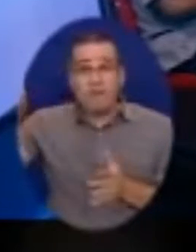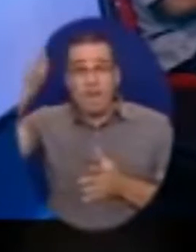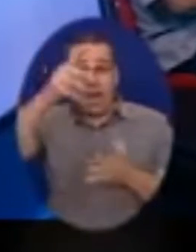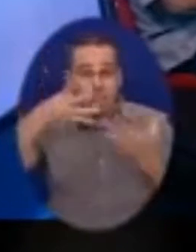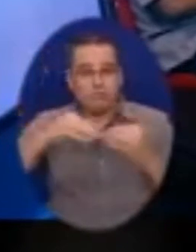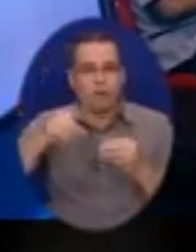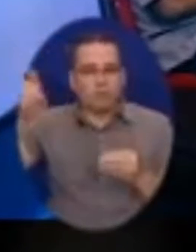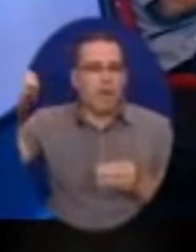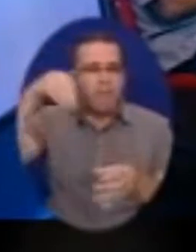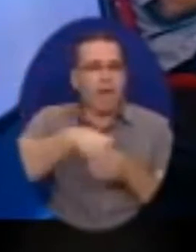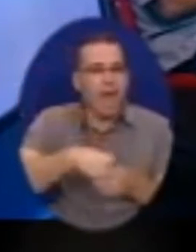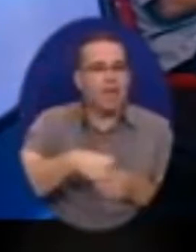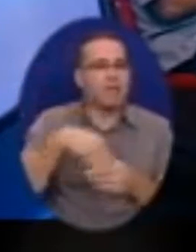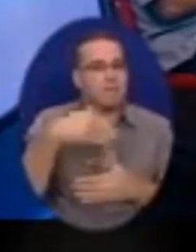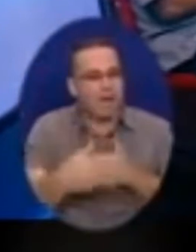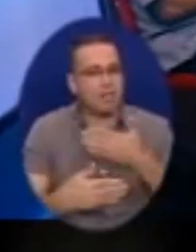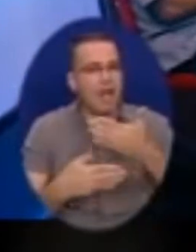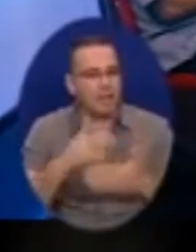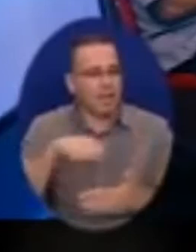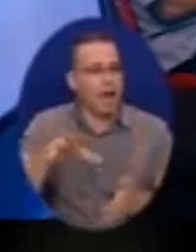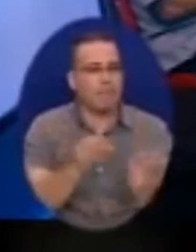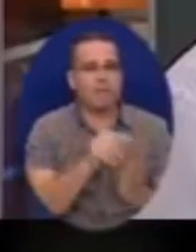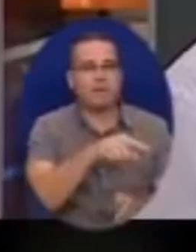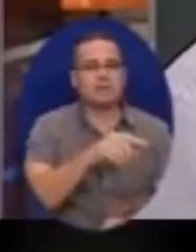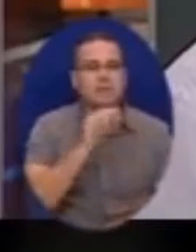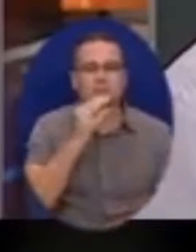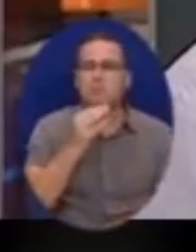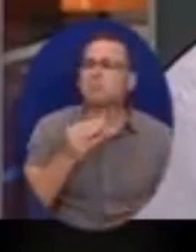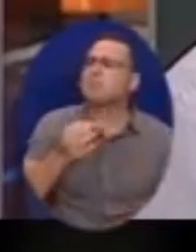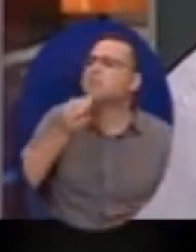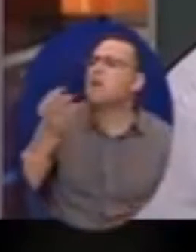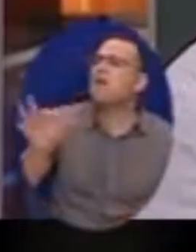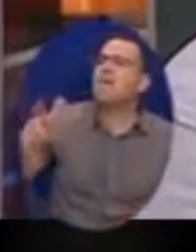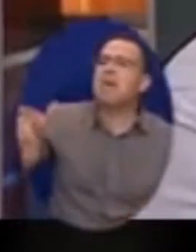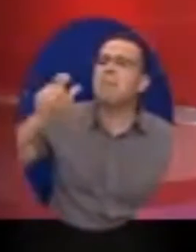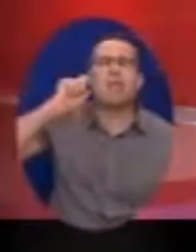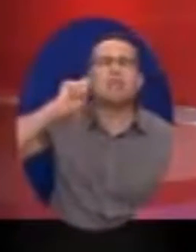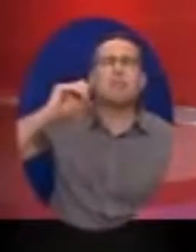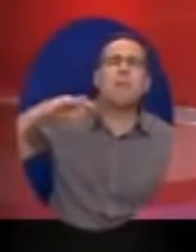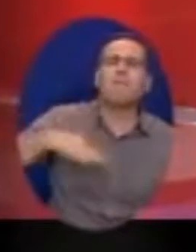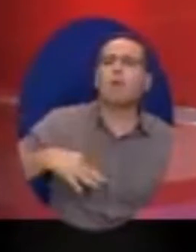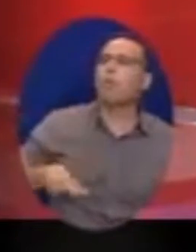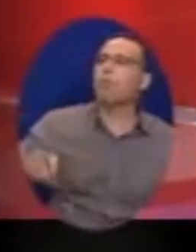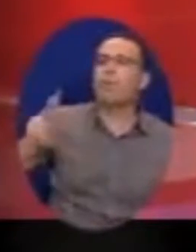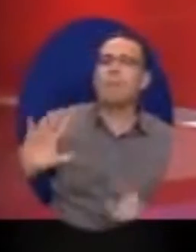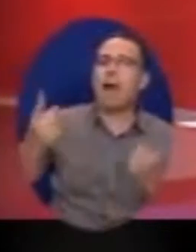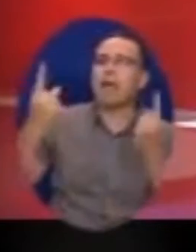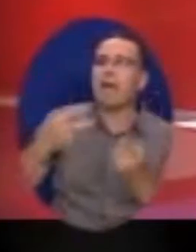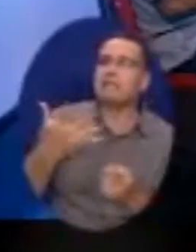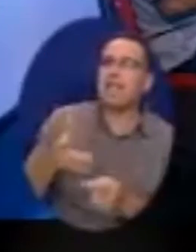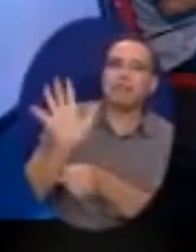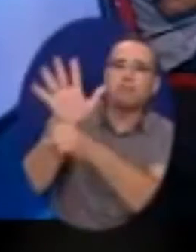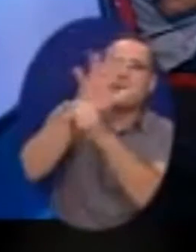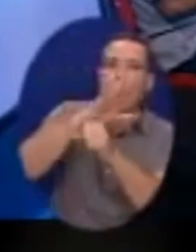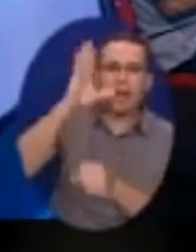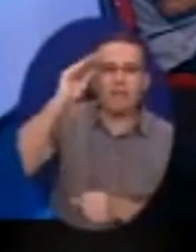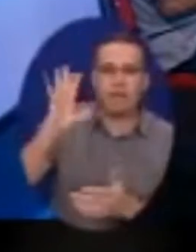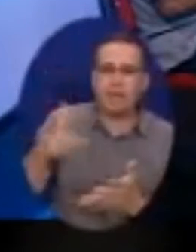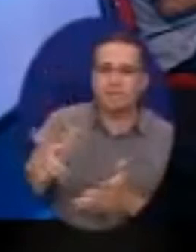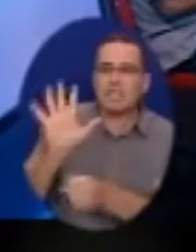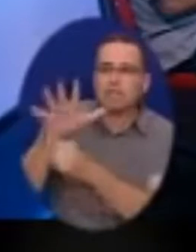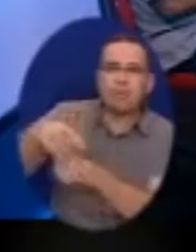המשפחות, הם חלק מהתהליך שהצעירים האלה ומה עוברים. ומה יקרה פתאום אם אנשים ירוויחו יותר? מה יקרה